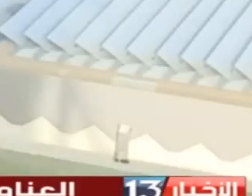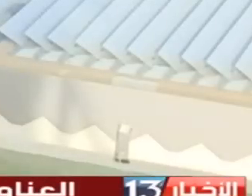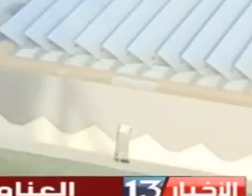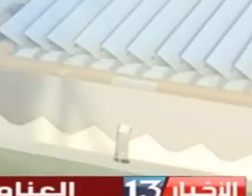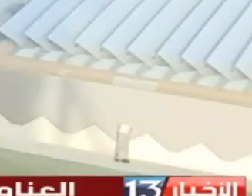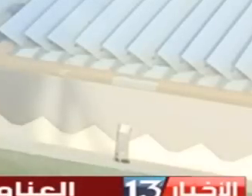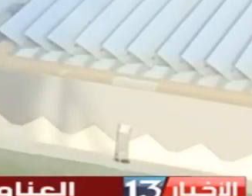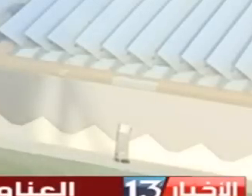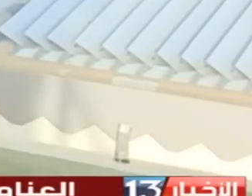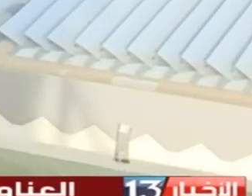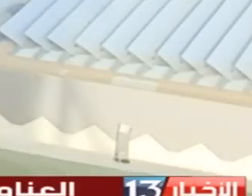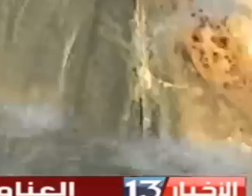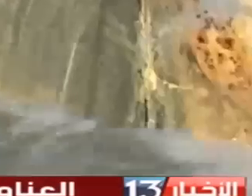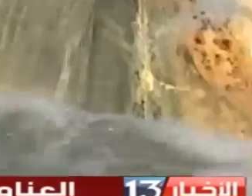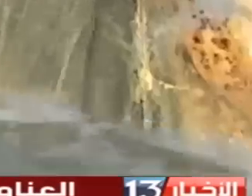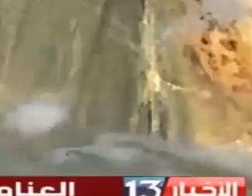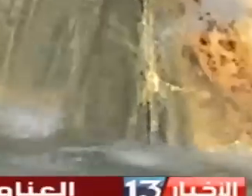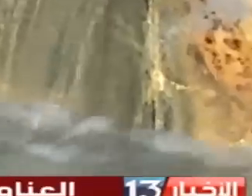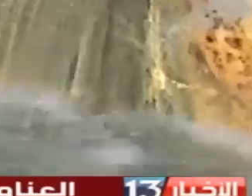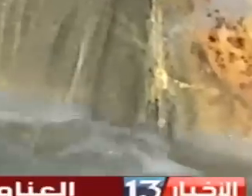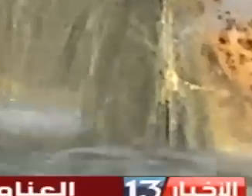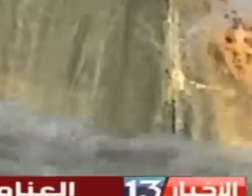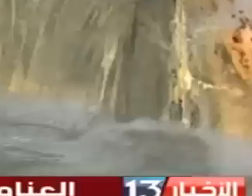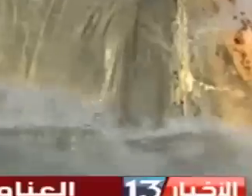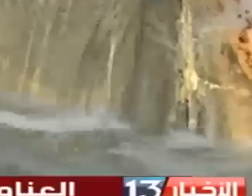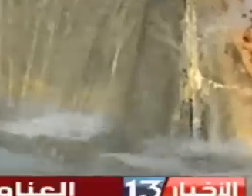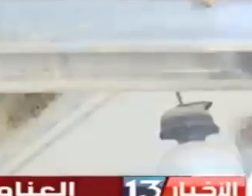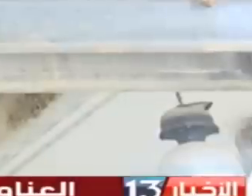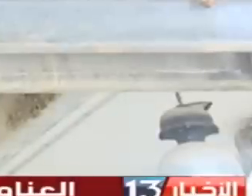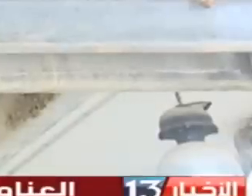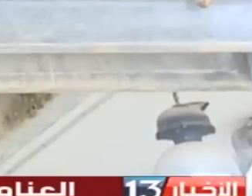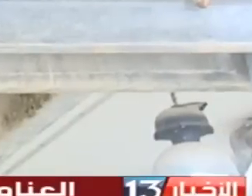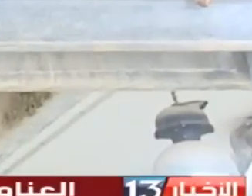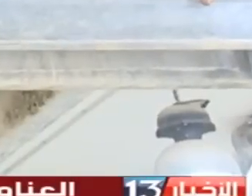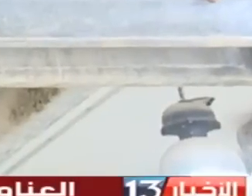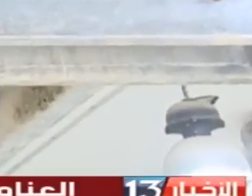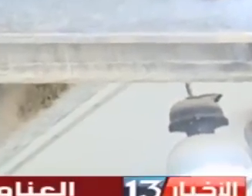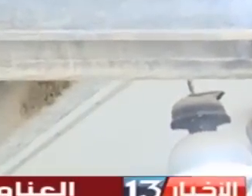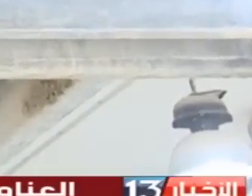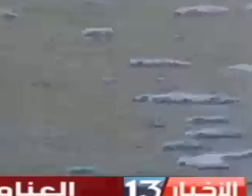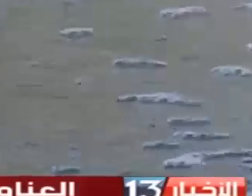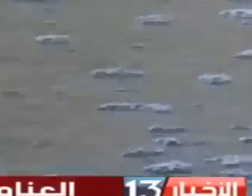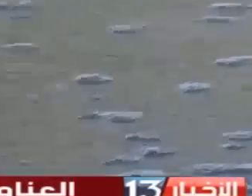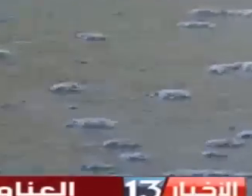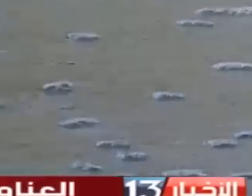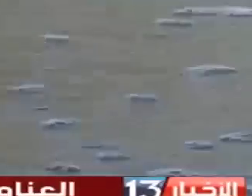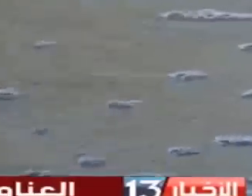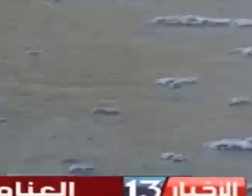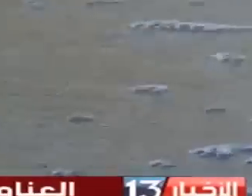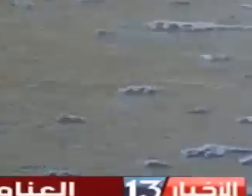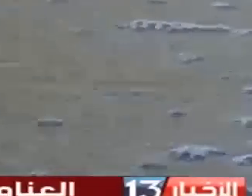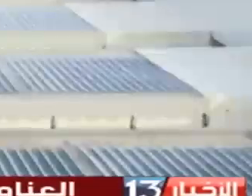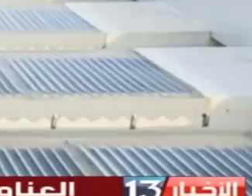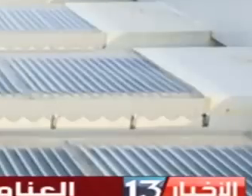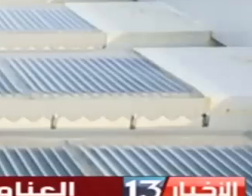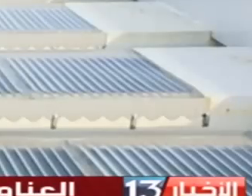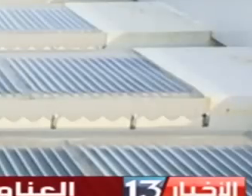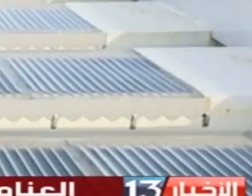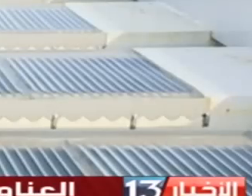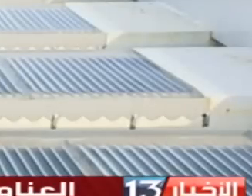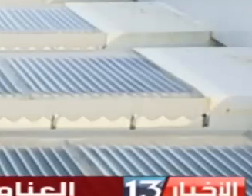تدشين مشروعين بكلفه تناهز 30 مليون دينار بمركب اغدير الجله لانتاج المياه الصالحه للشرب بتونس